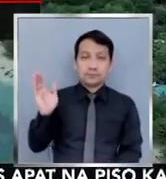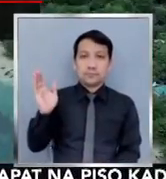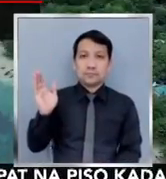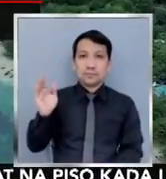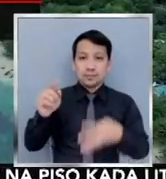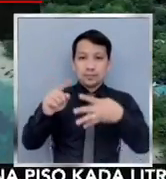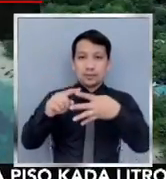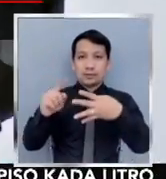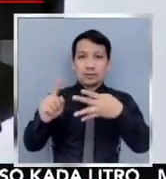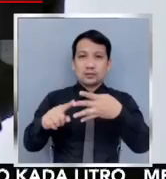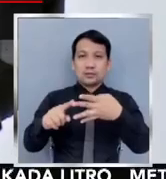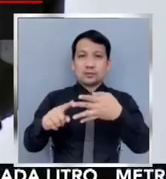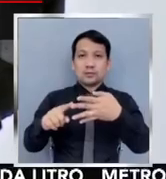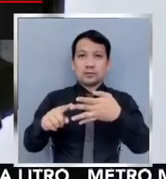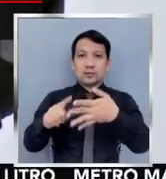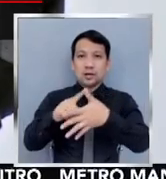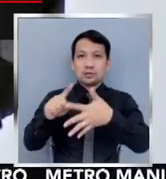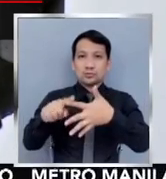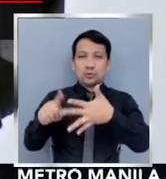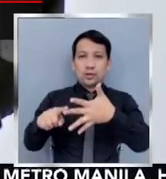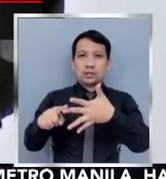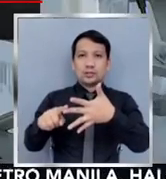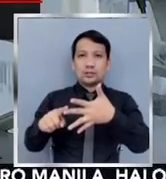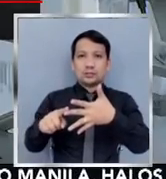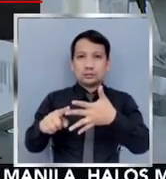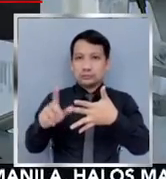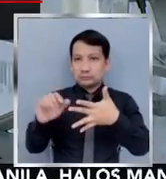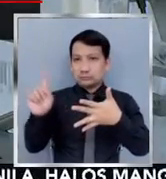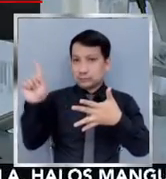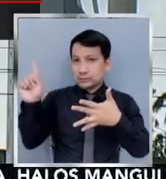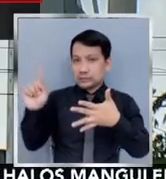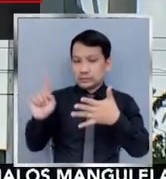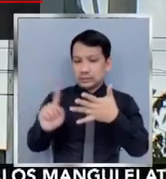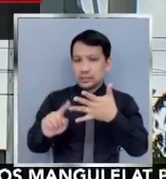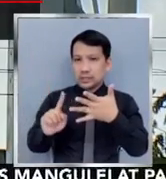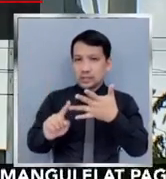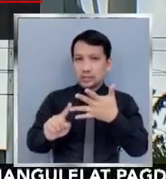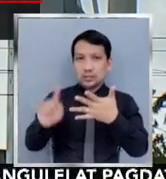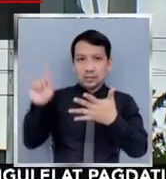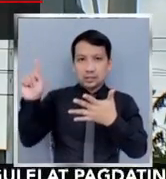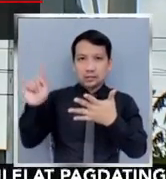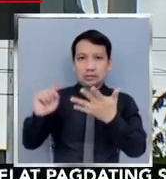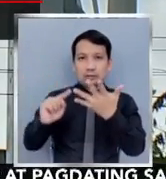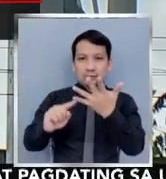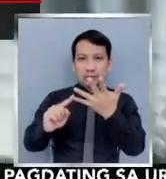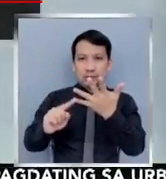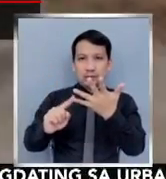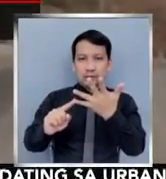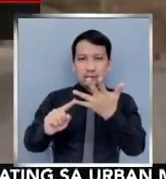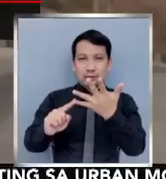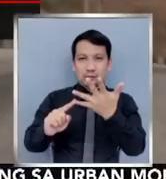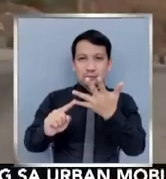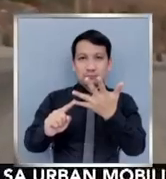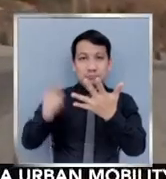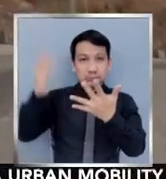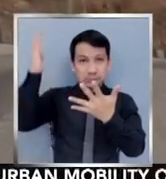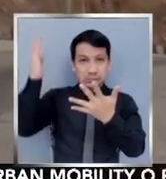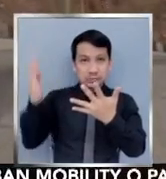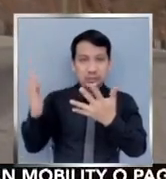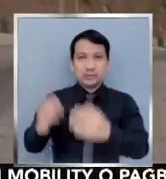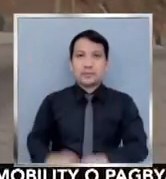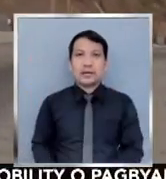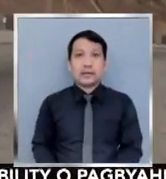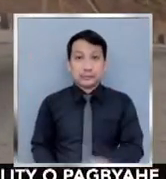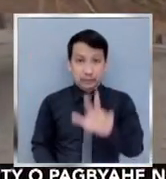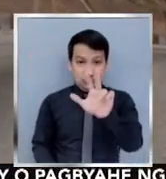1, Suwal 1, Santa Rita Module 20, Masinloc 3, at San Buenaventura Power Plant. Tatlong power plant naman